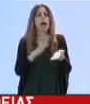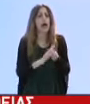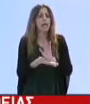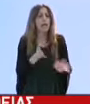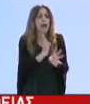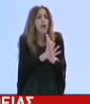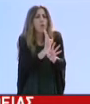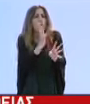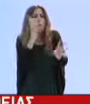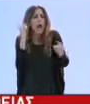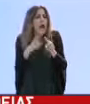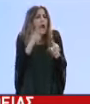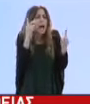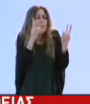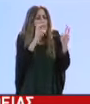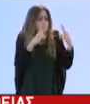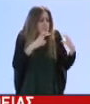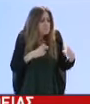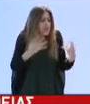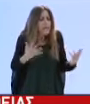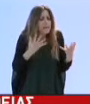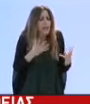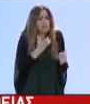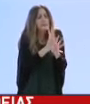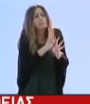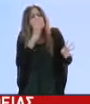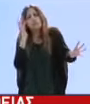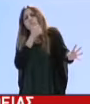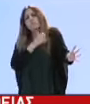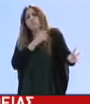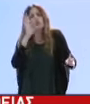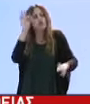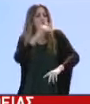για μια εξέταση ή για να τους γράψει ένας γιατρός ένα φάρμακο.